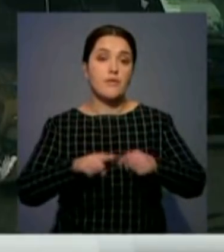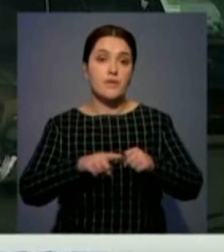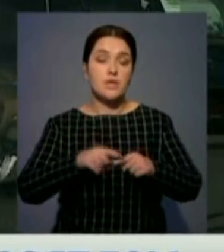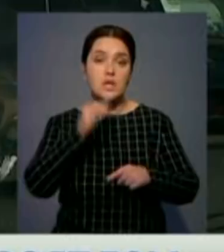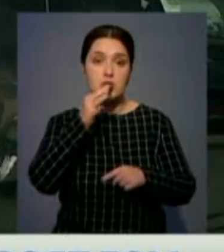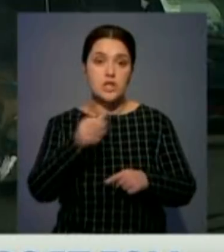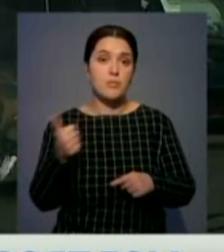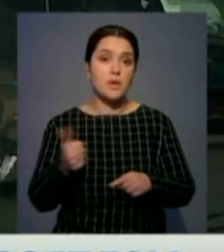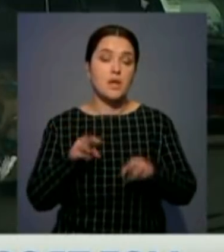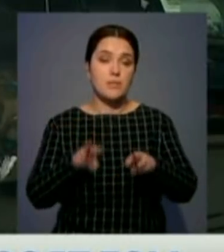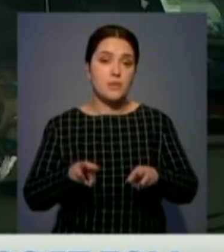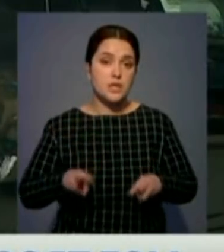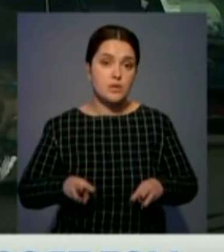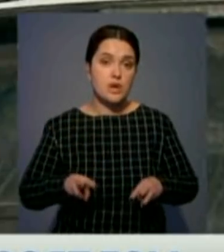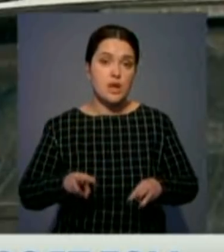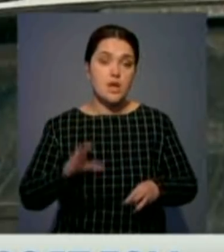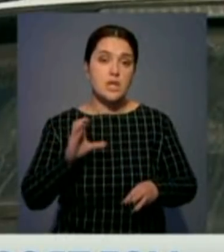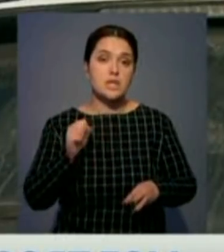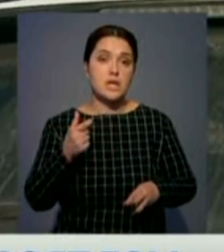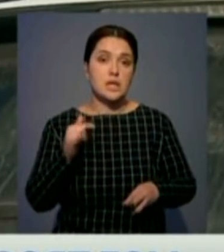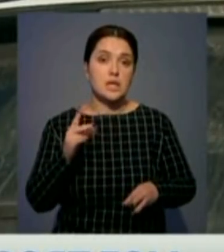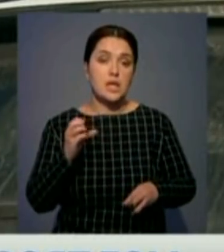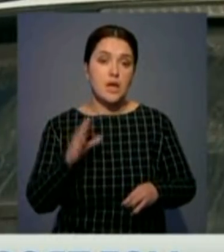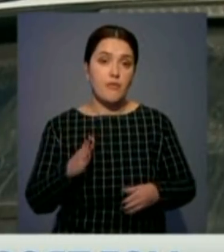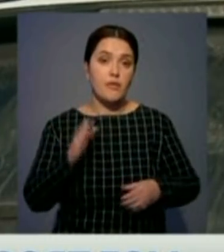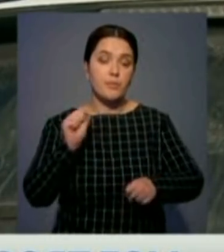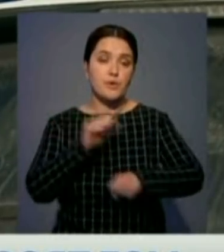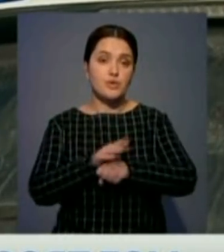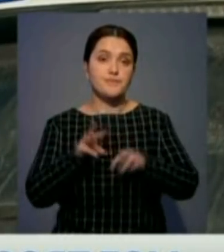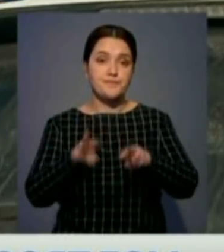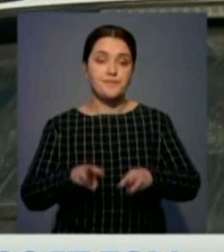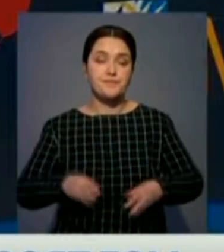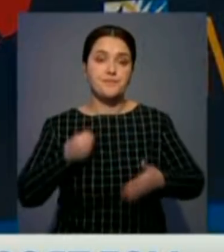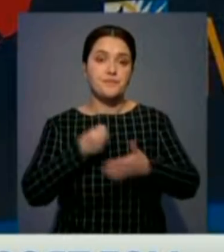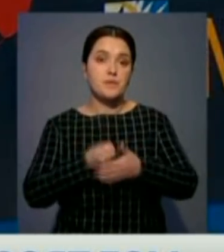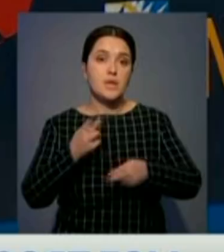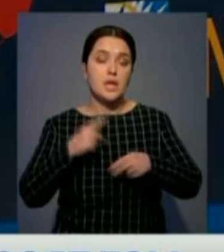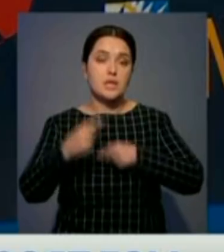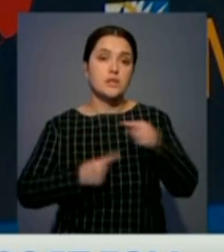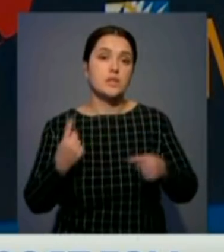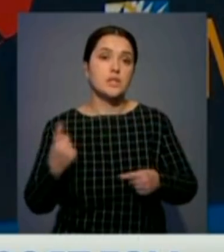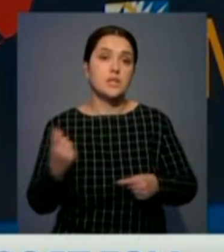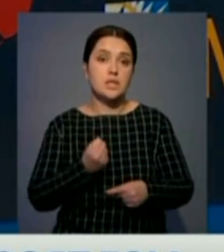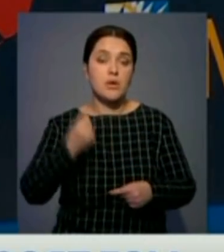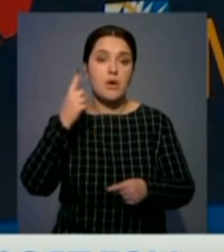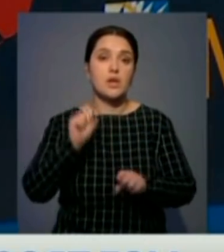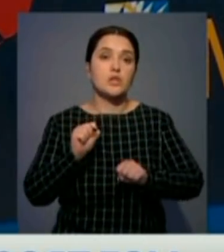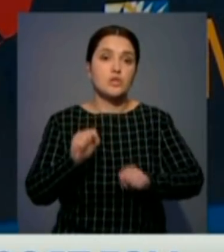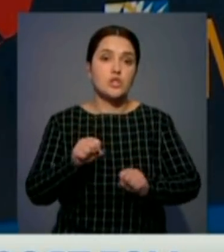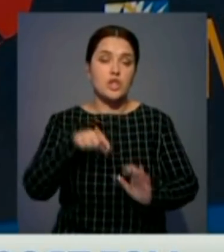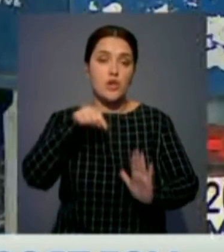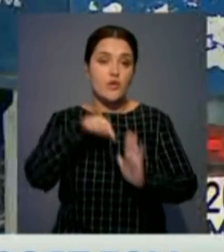глава ведомства доложил премьер-министру страны. Бахыжан Сагынтаев, в свою очередь, поручил правительству до конца следующей недели придумать,